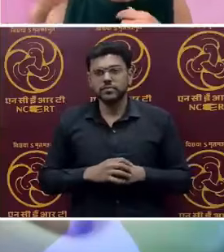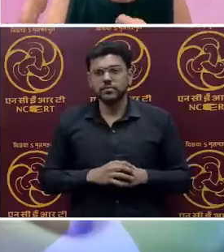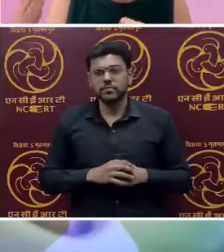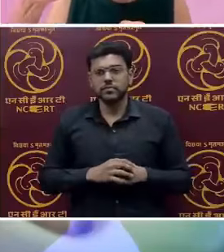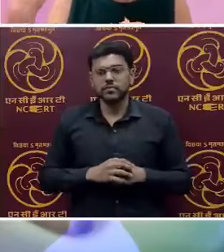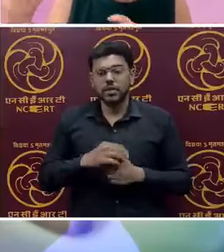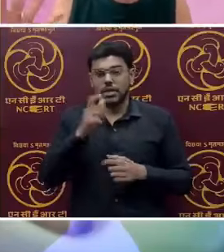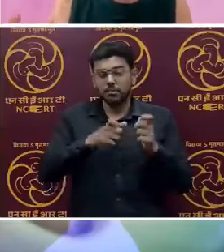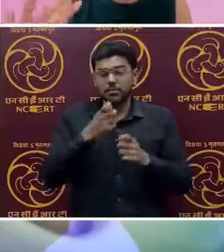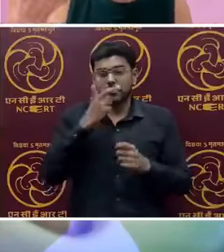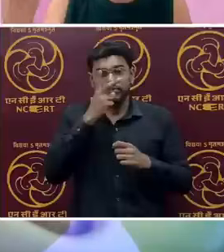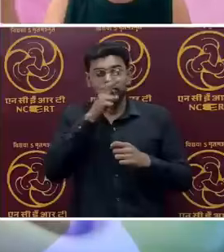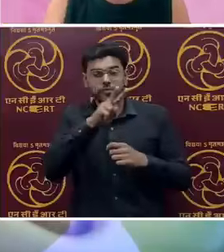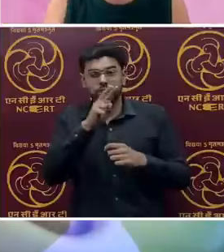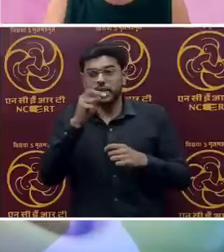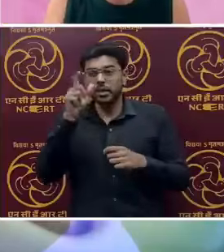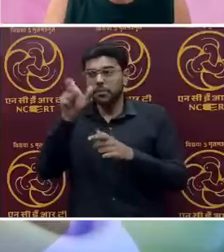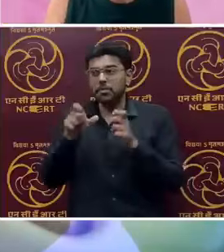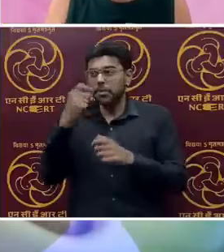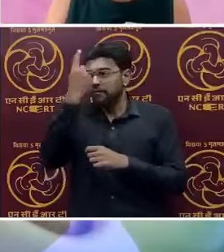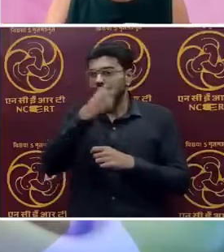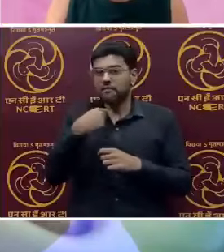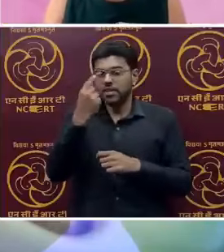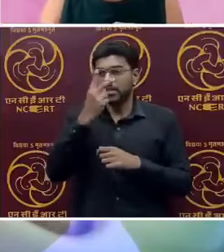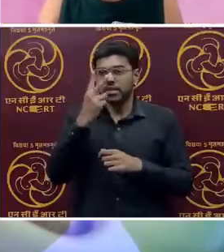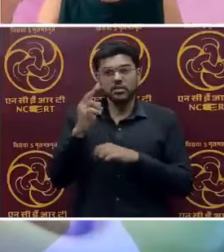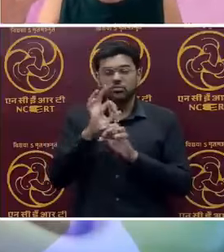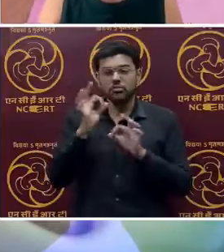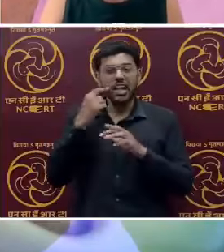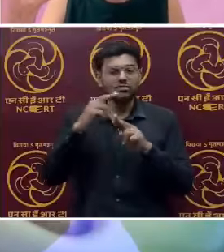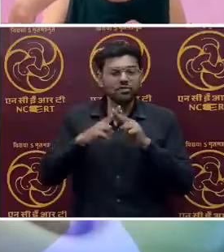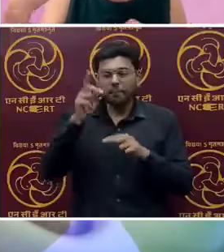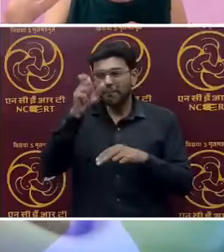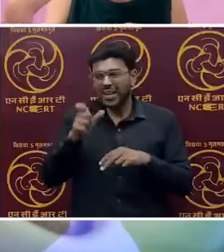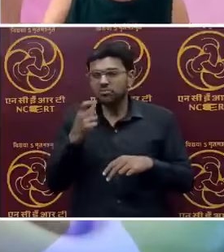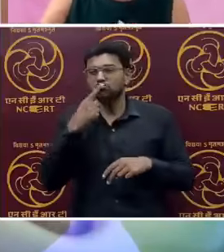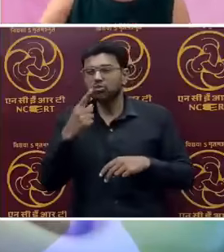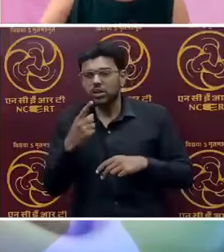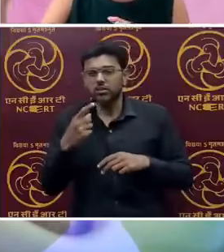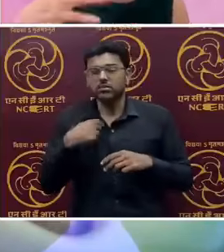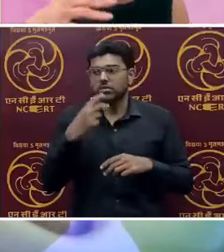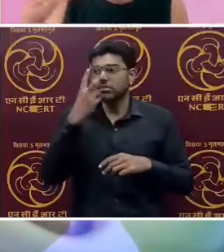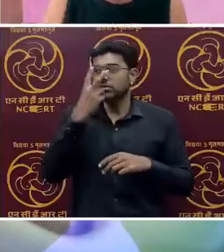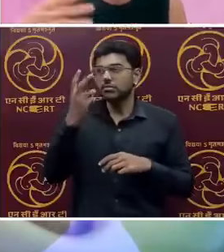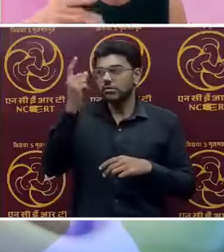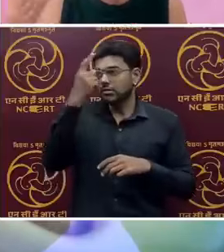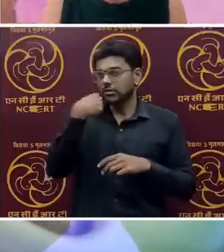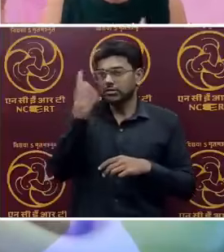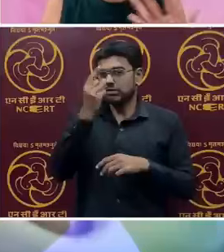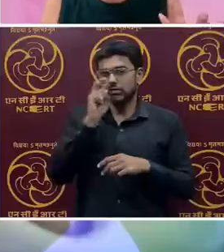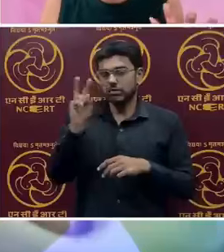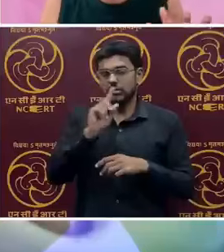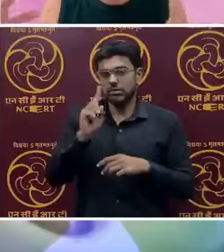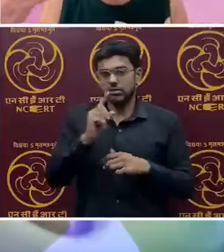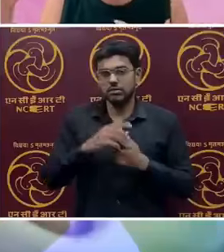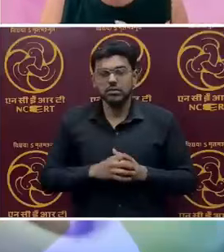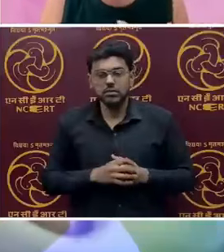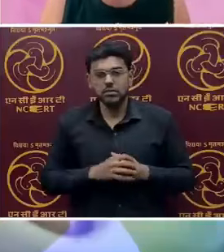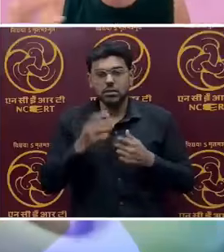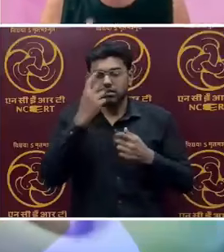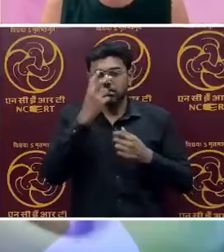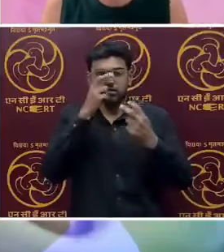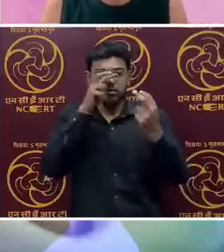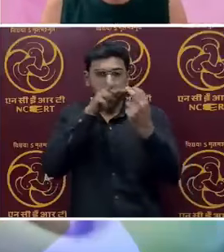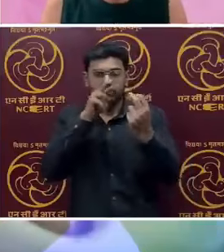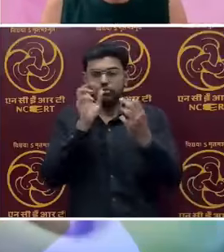avoid looking at people's faces. जब उसको कोई कुछ बोल रहा है, जो बोल रहा है उसका फेस की तरह देखना, आई गेज यूजुअली